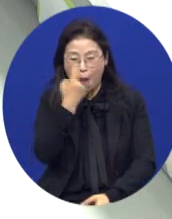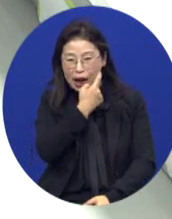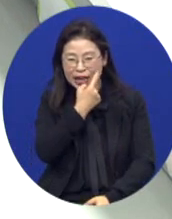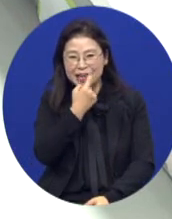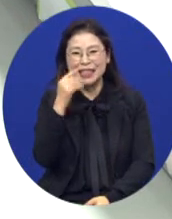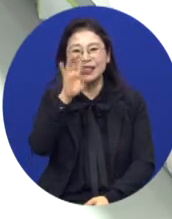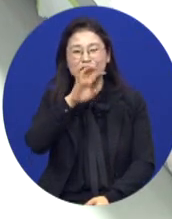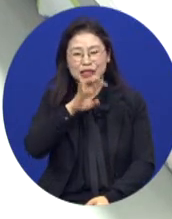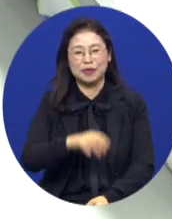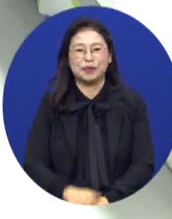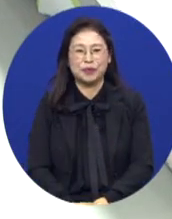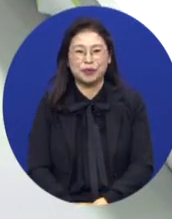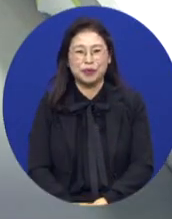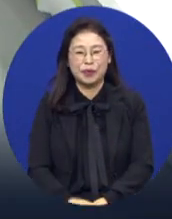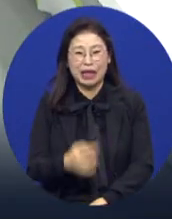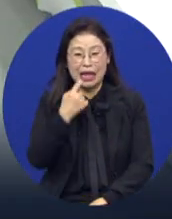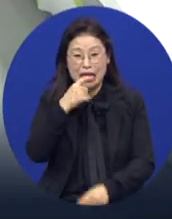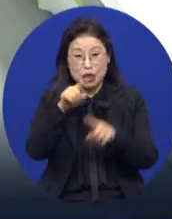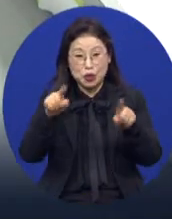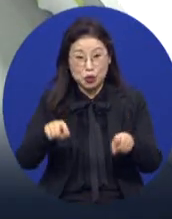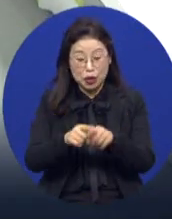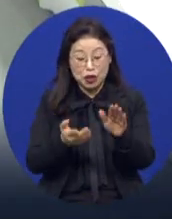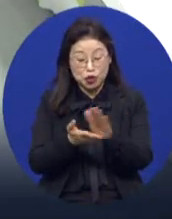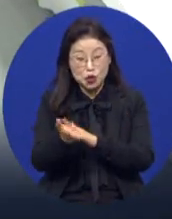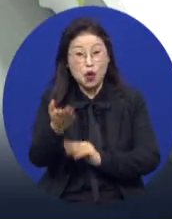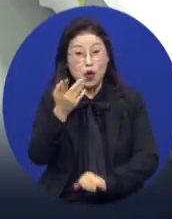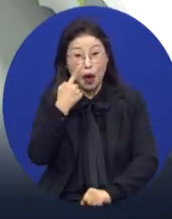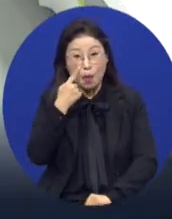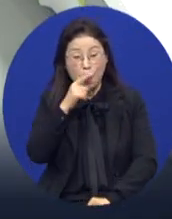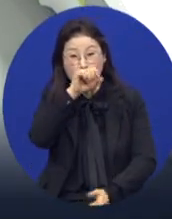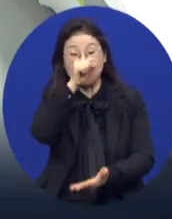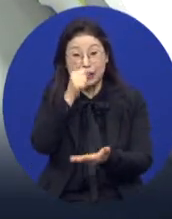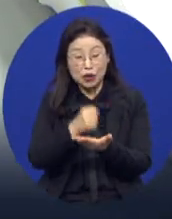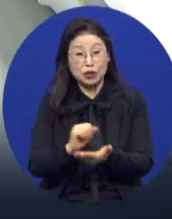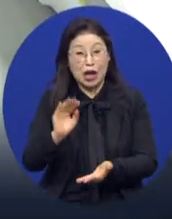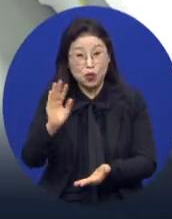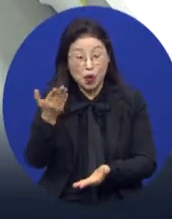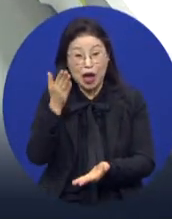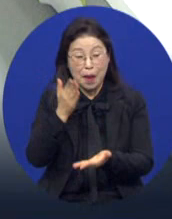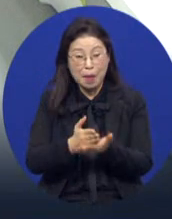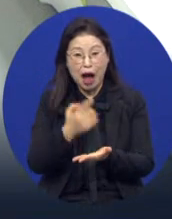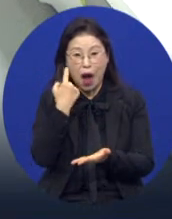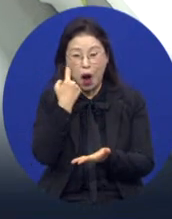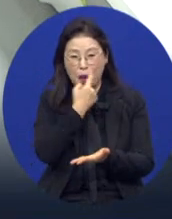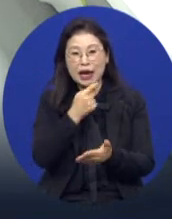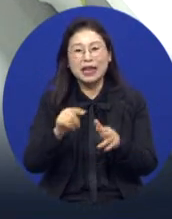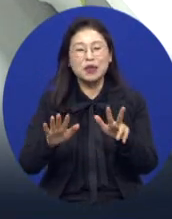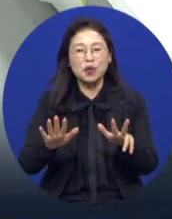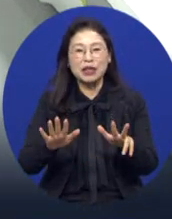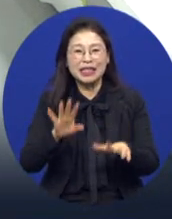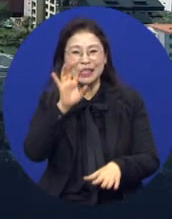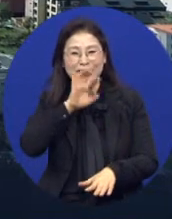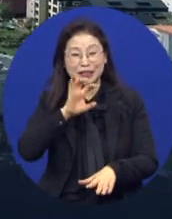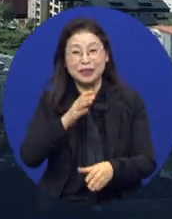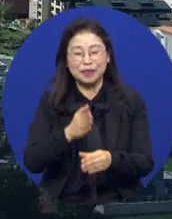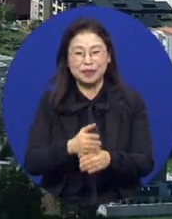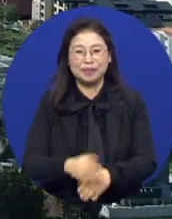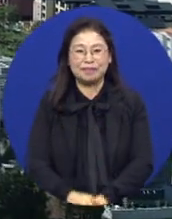한창입니다. 투표용지를 한번 출력이 되는지 안 되는지 정상적으로. 그 정도 오늘 모의 테스트 하는